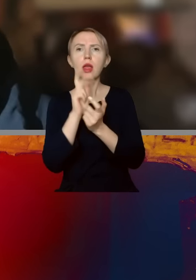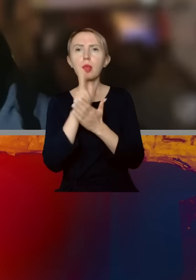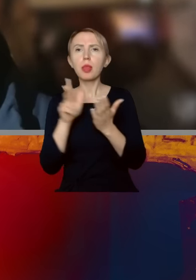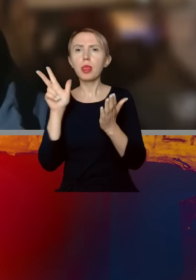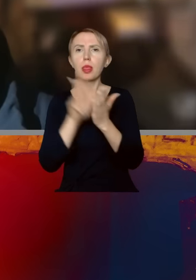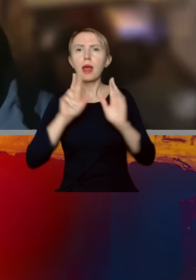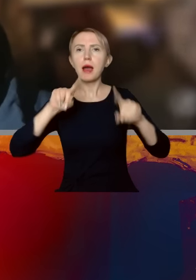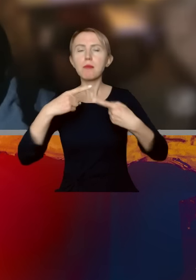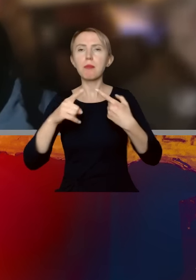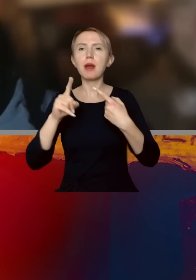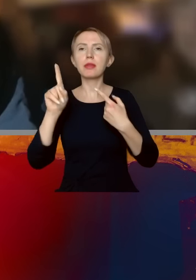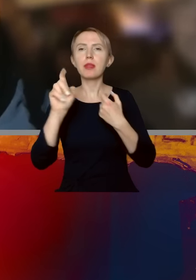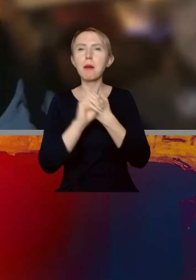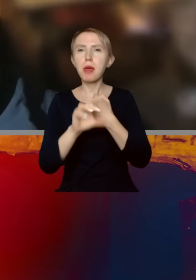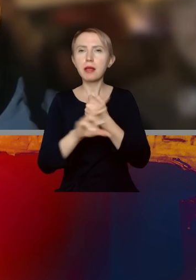media publiczne.